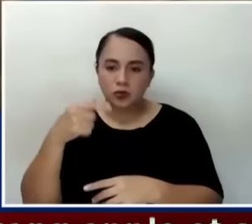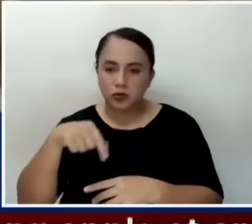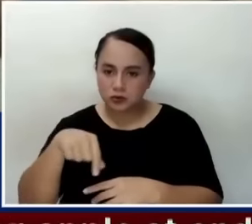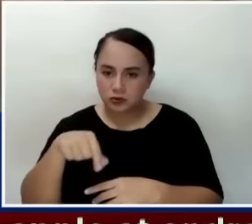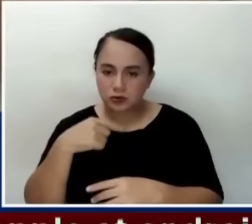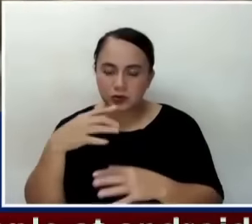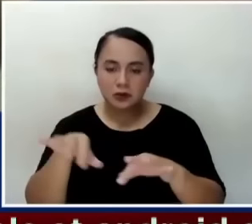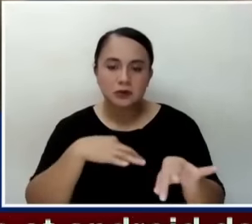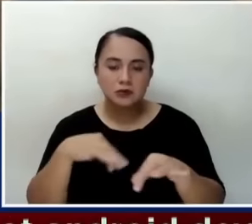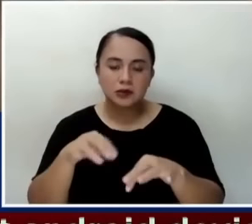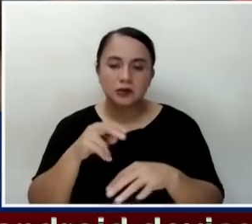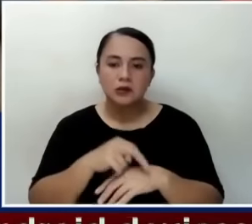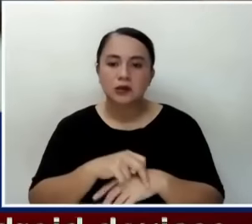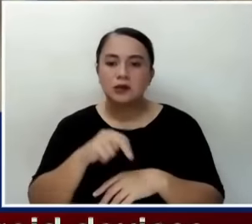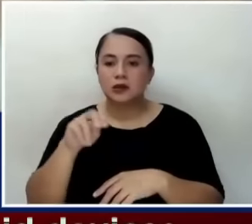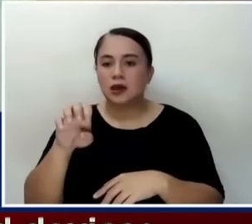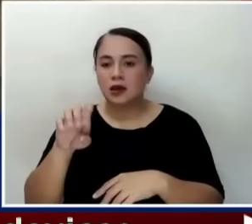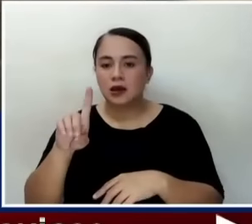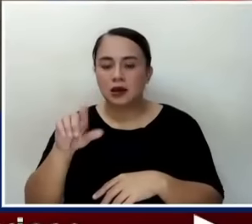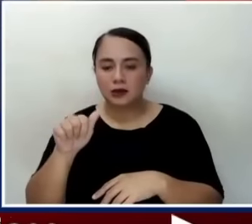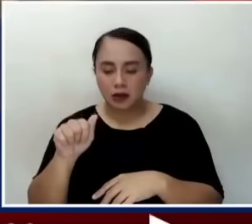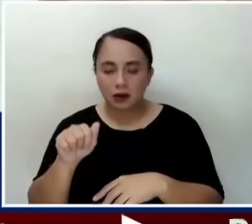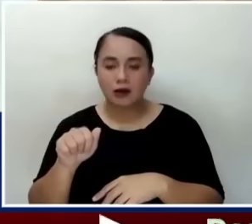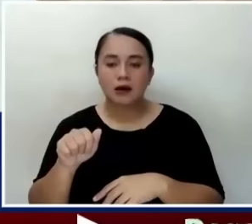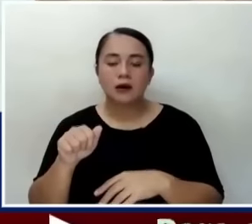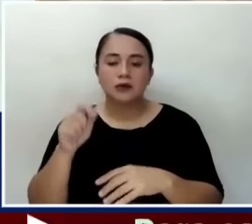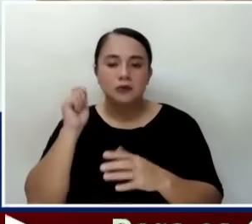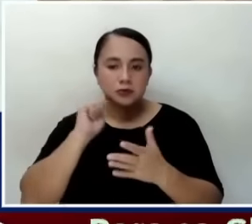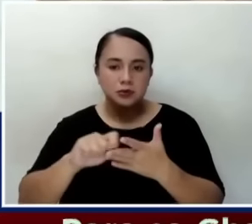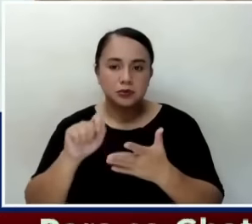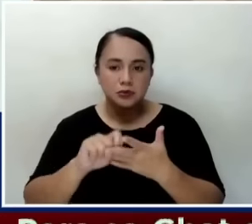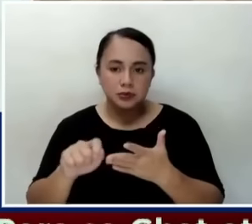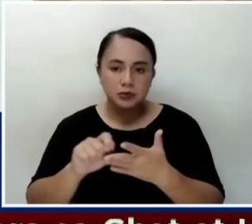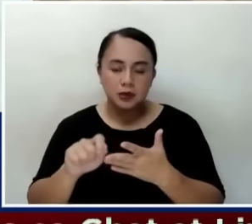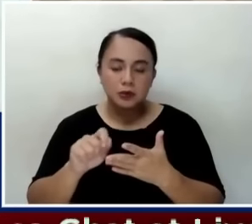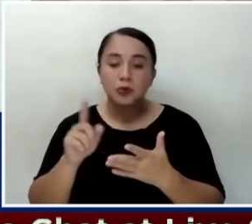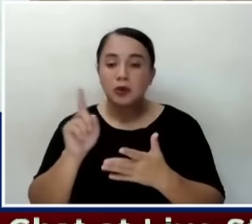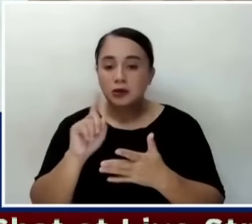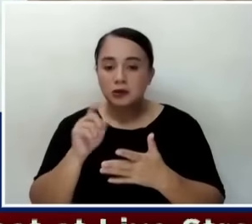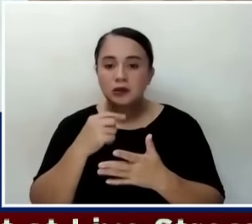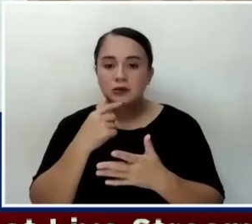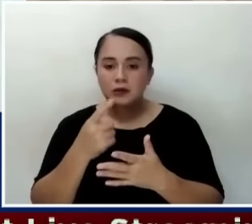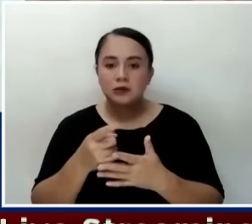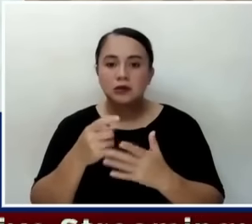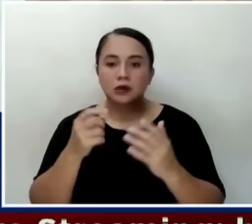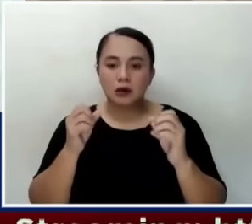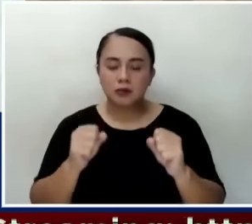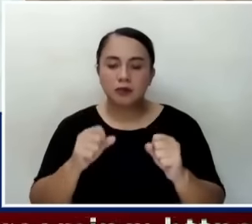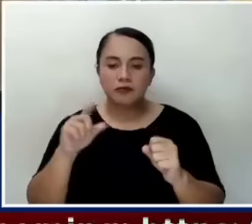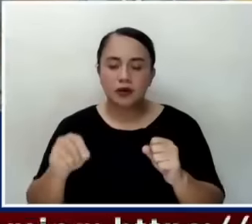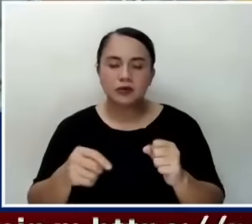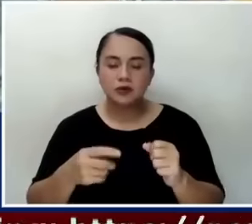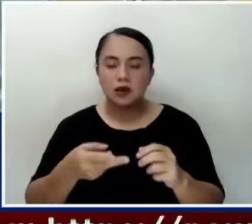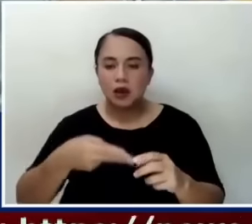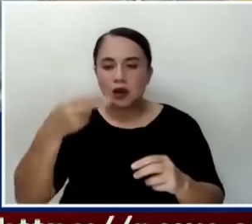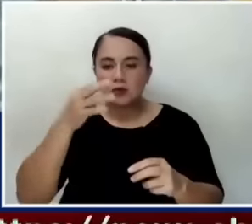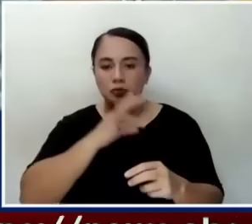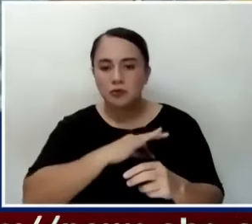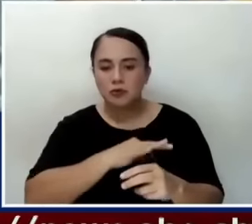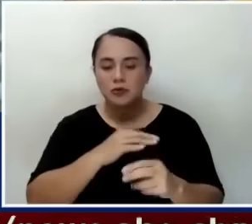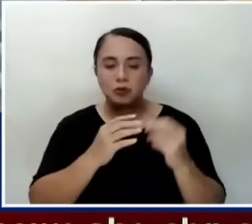Paliwanag ni National Economic and Development Authority Secretary Arsenio Balisacan, mas mabilis na lumaki ang kinikita ng mahihirap na